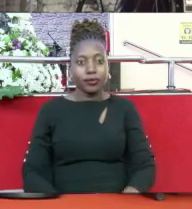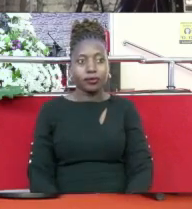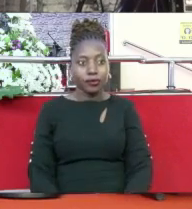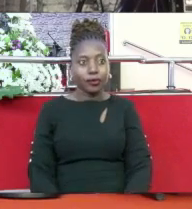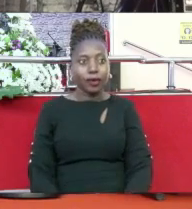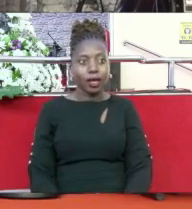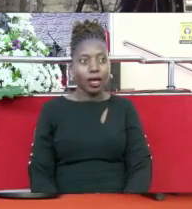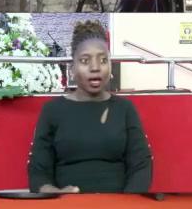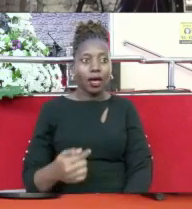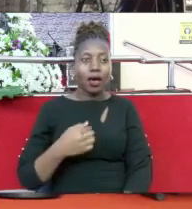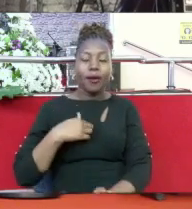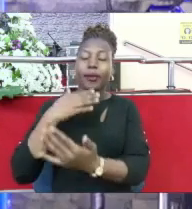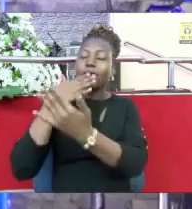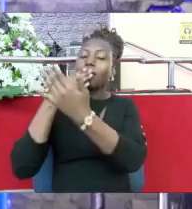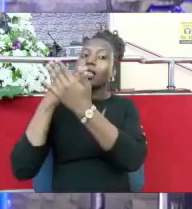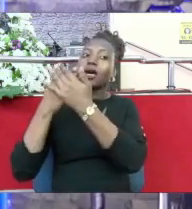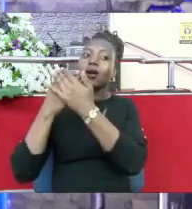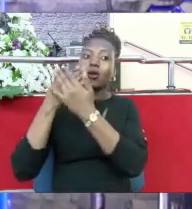I thank God for